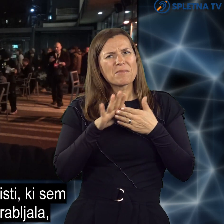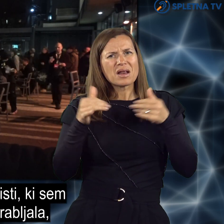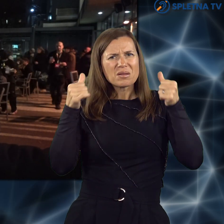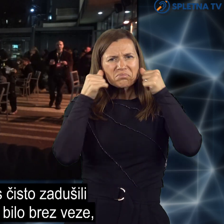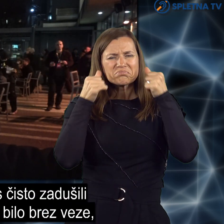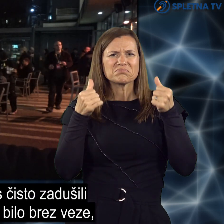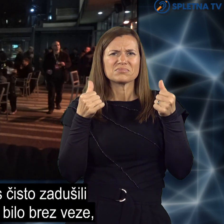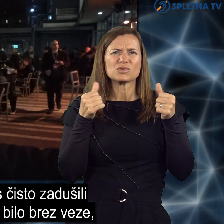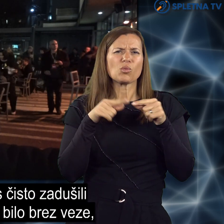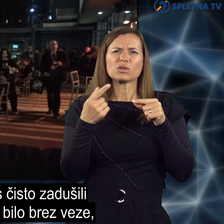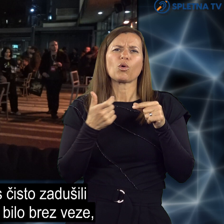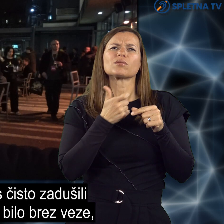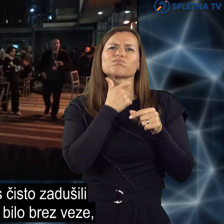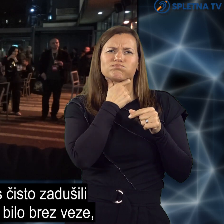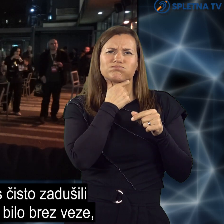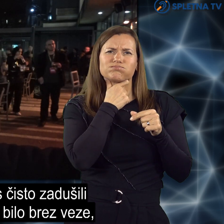uporabljala, so potem res čist